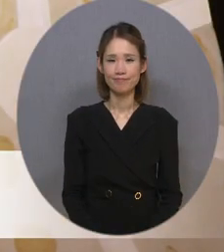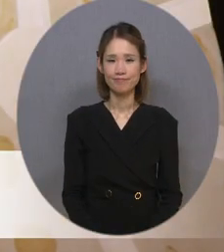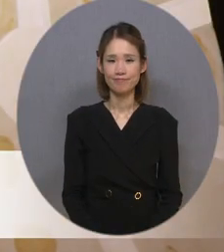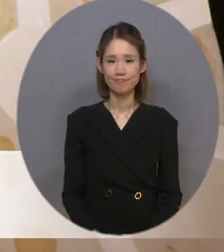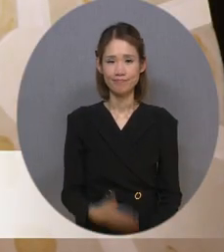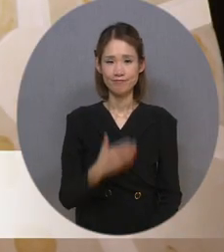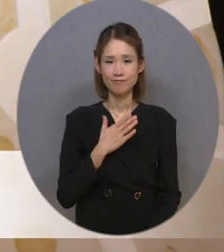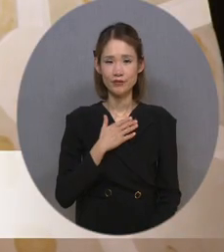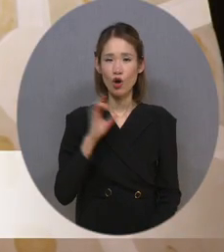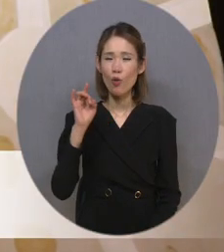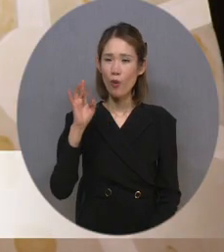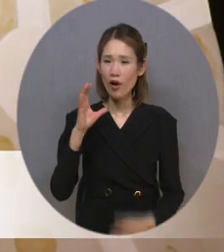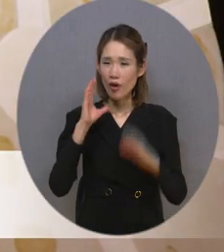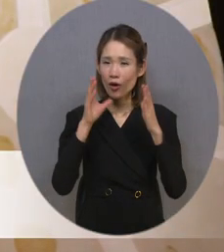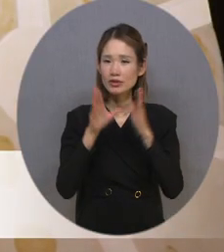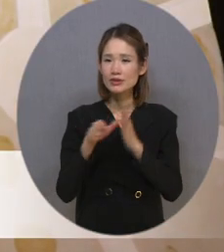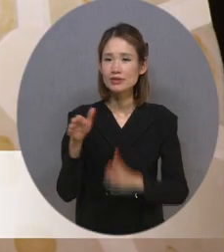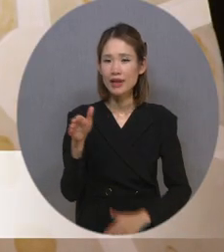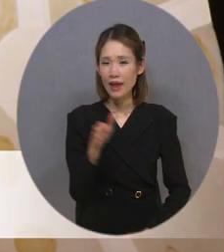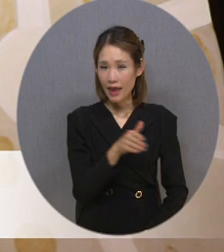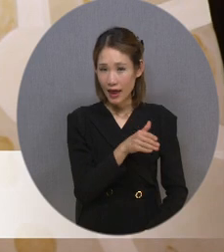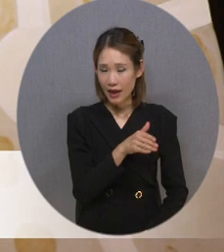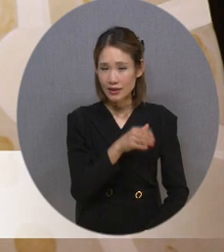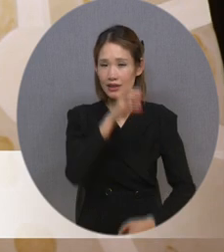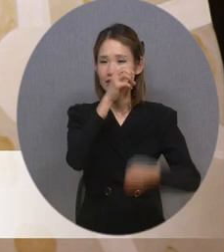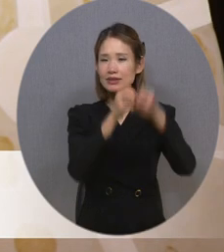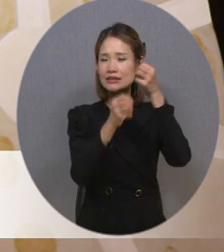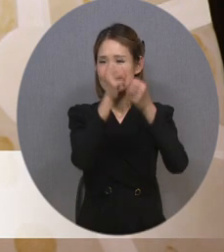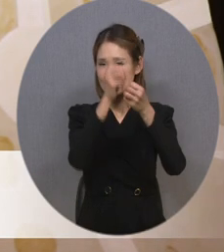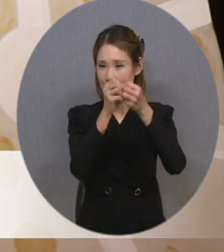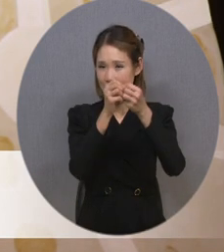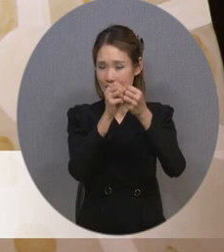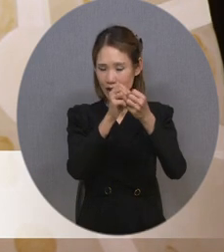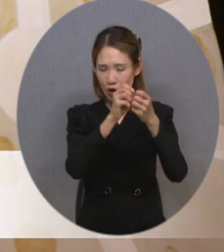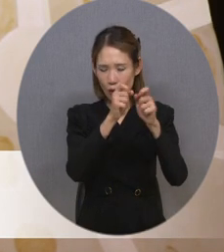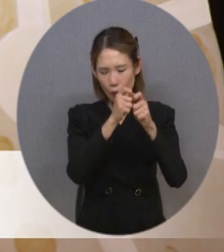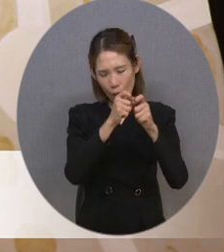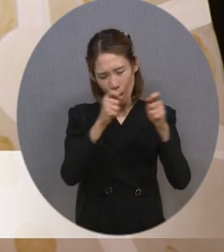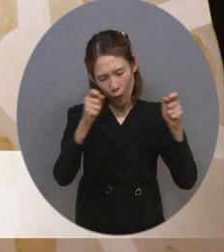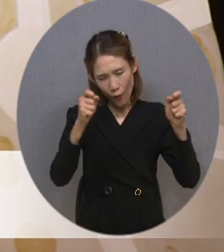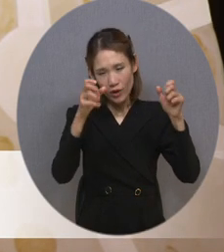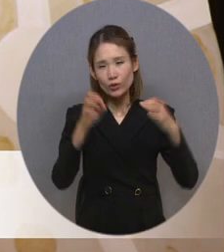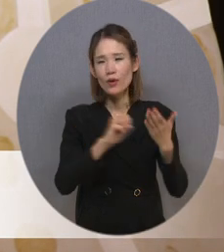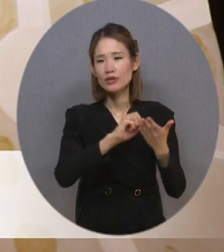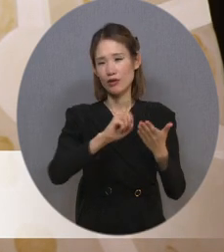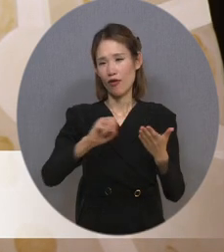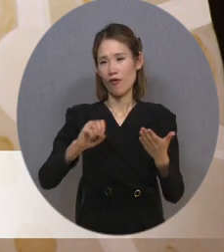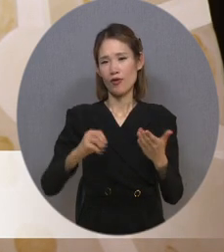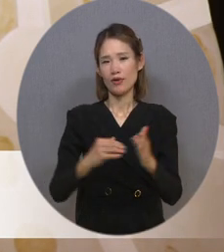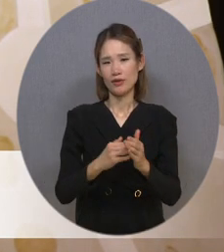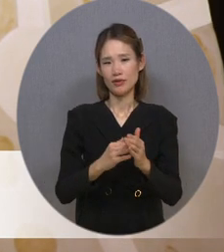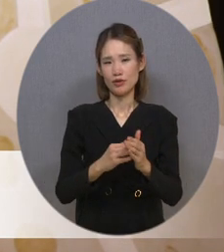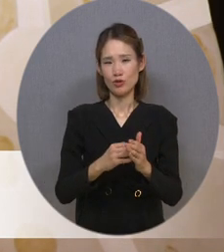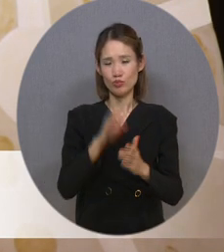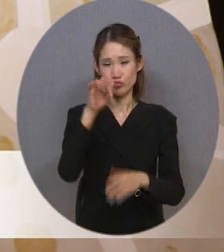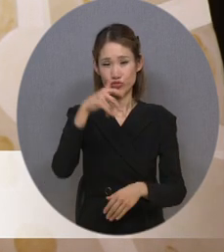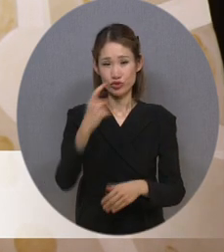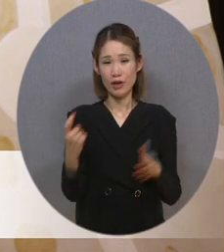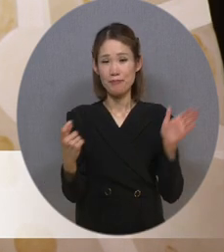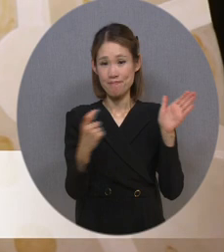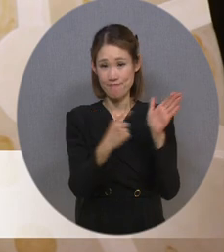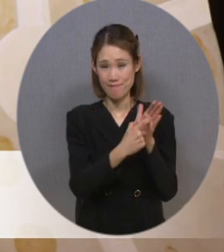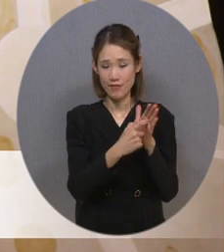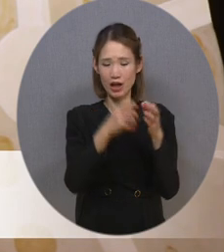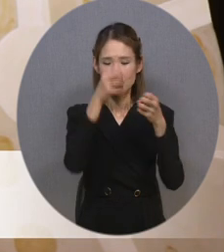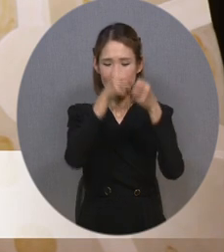네, 제가 원래는 맨 처음 어려서부터 그 시를 오랫동안 써왔어요. 그래서 어떤 문단에도 등단하고 시집도